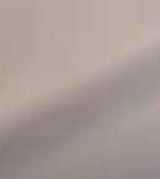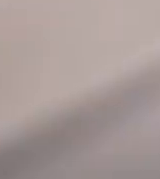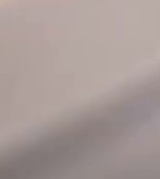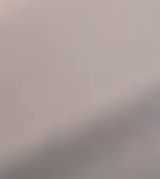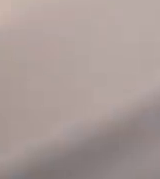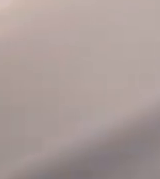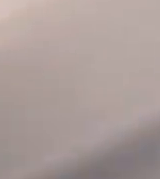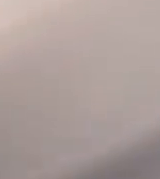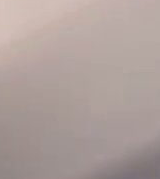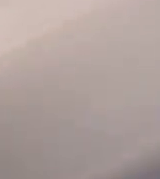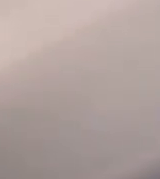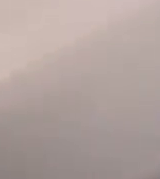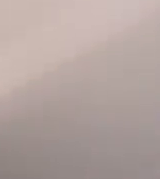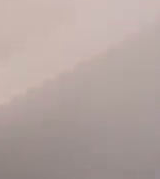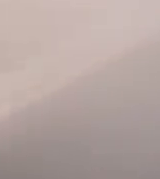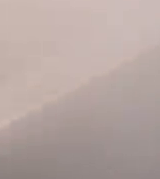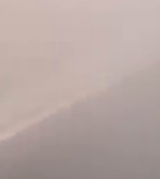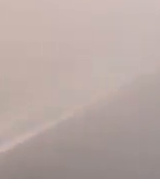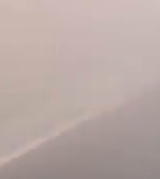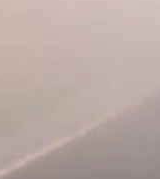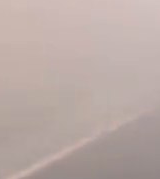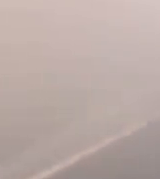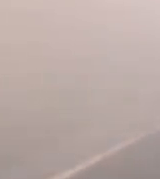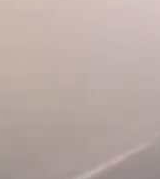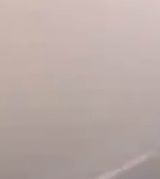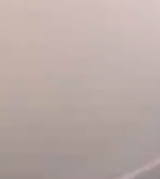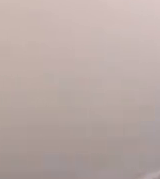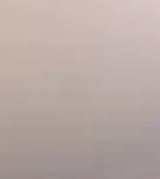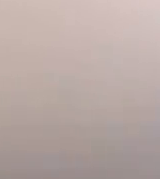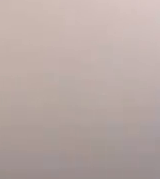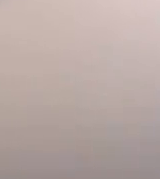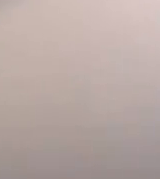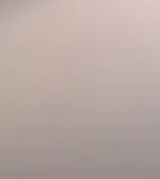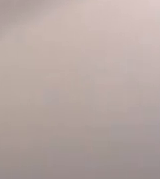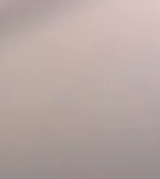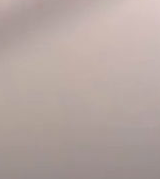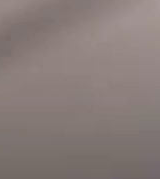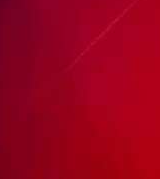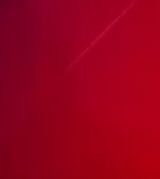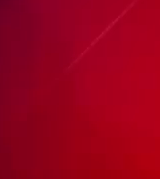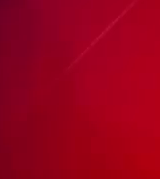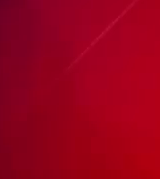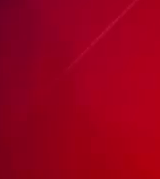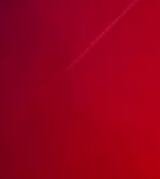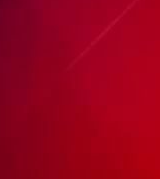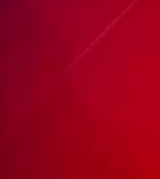TV at sa www.gmanews.tv.